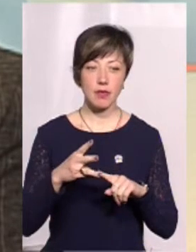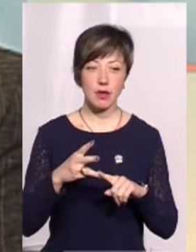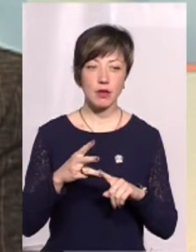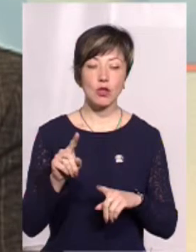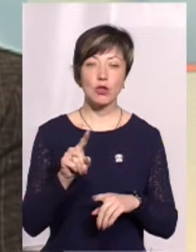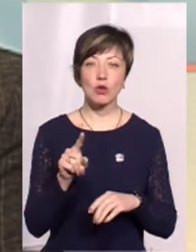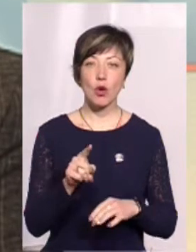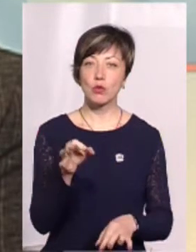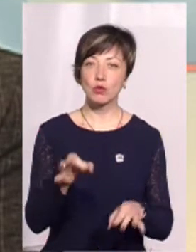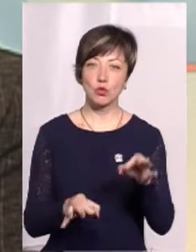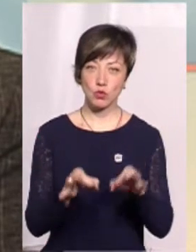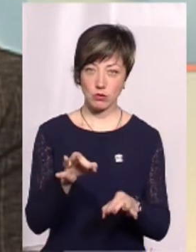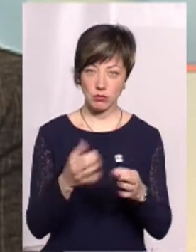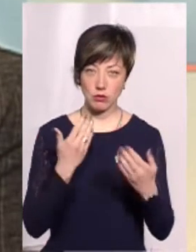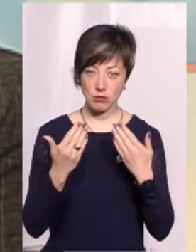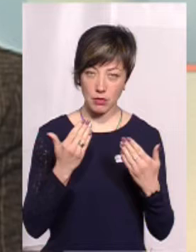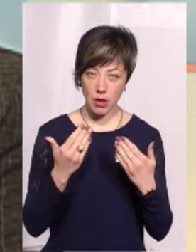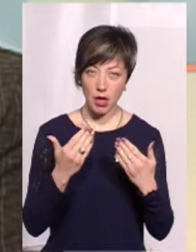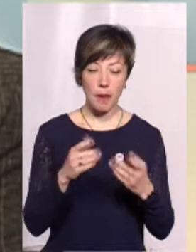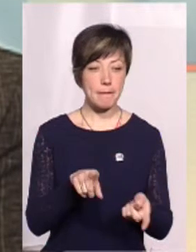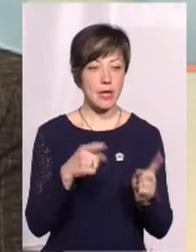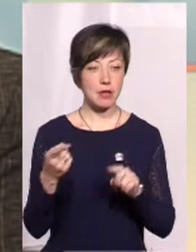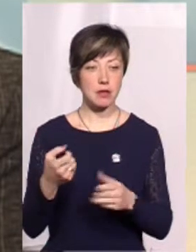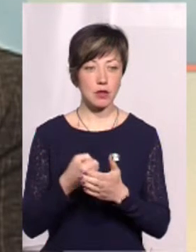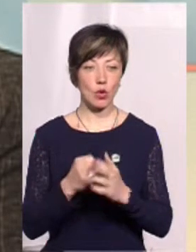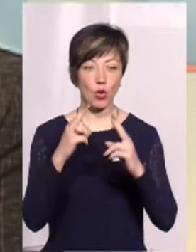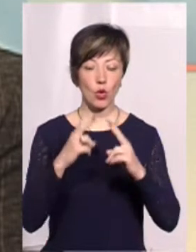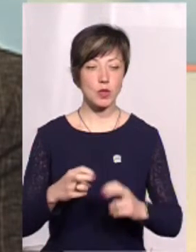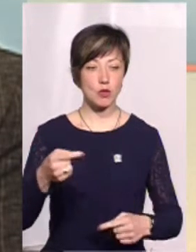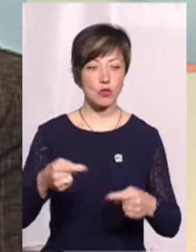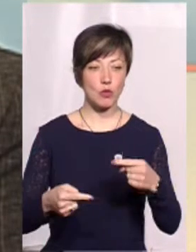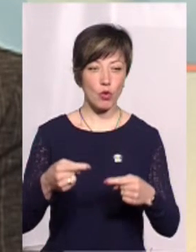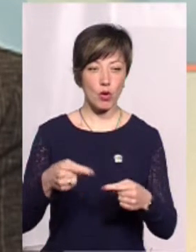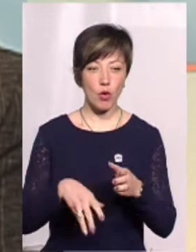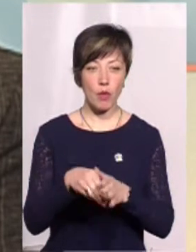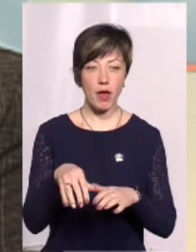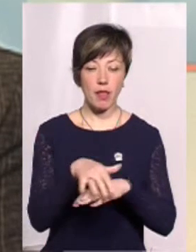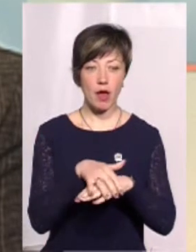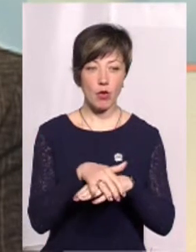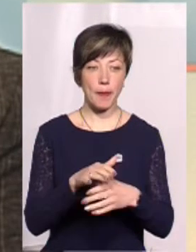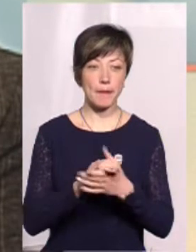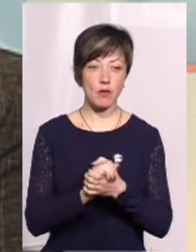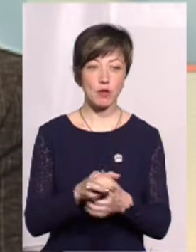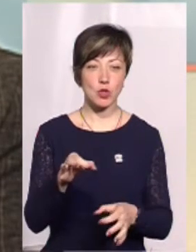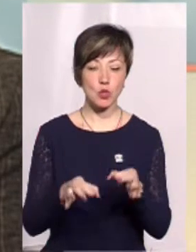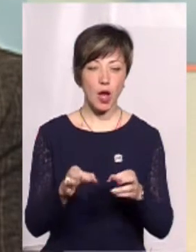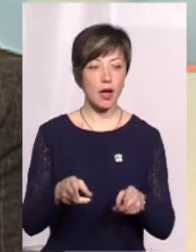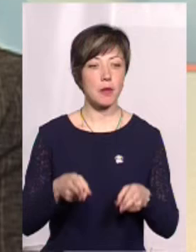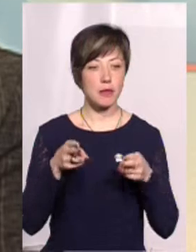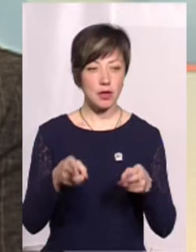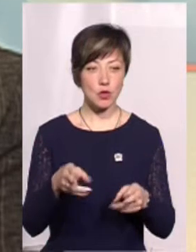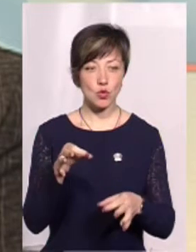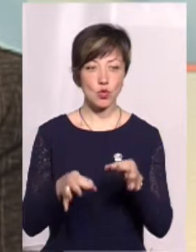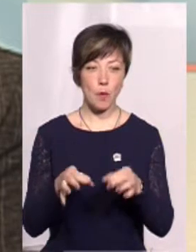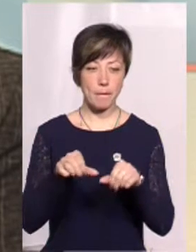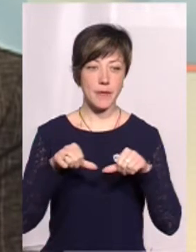Що стосується правосуддя, перейти до розгляду спорів обраними народними мировими суддями, а кримінальних злочинів